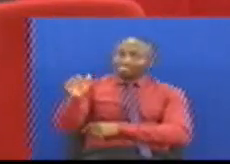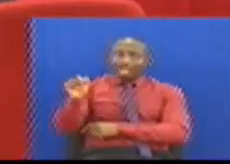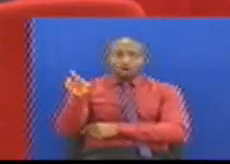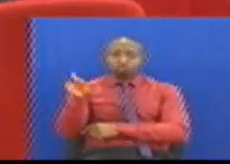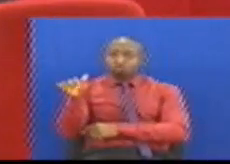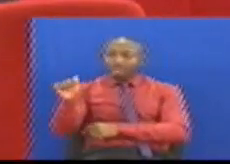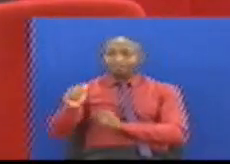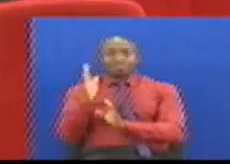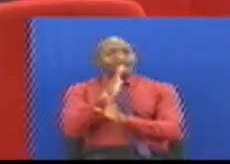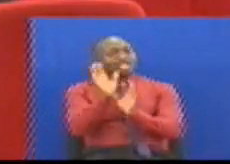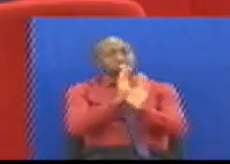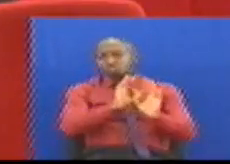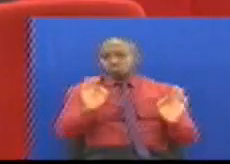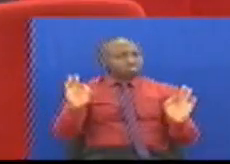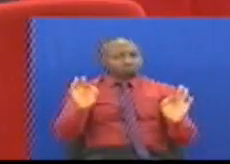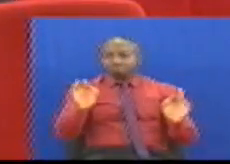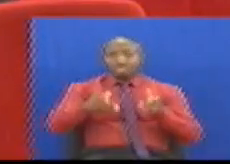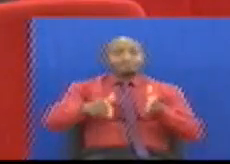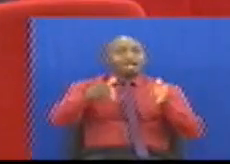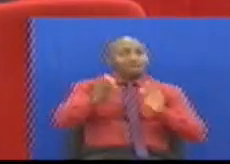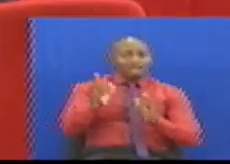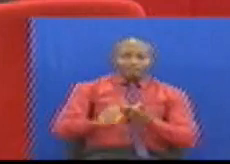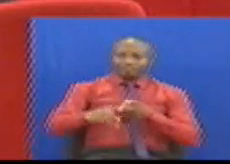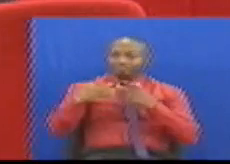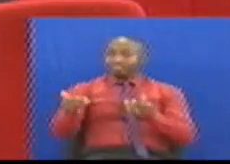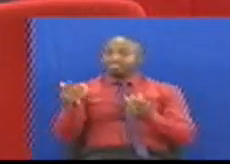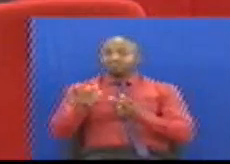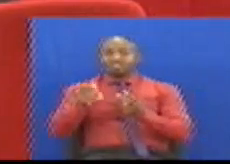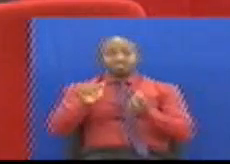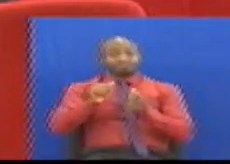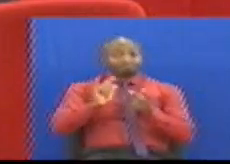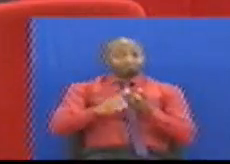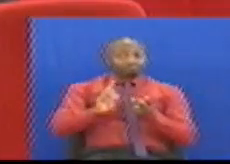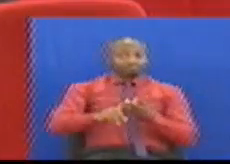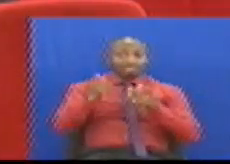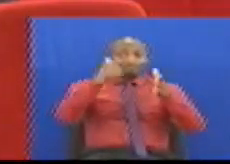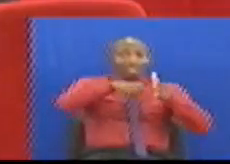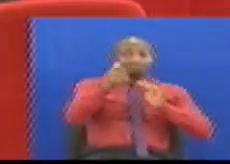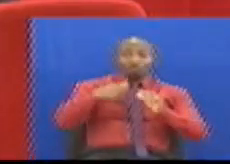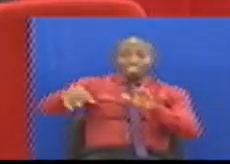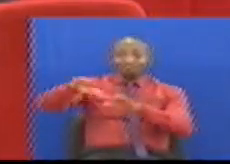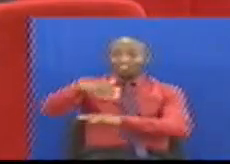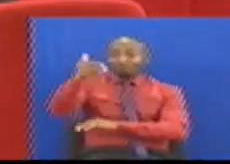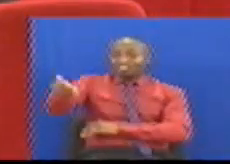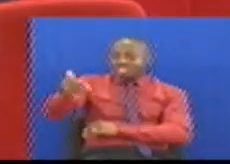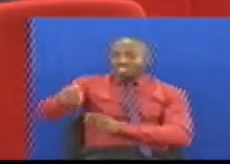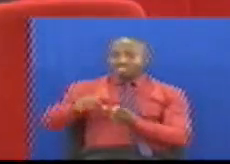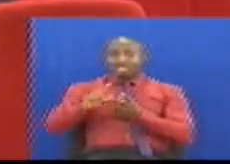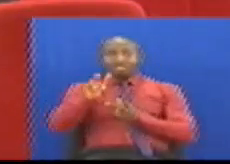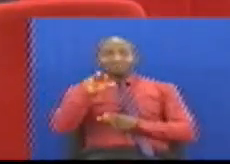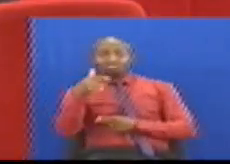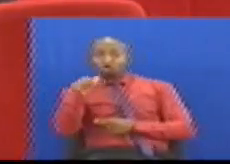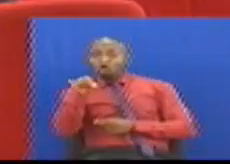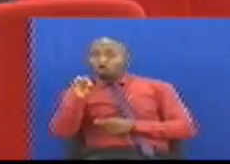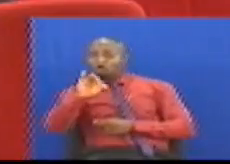hali si nzuri kwenye barabara zetu. Lakini Mheshimiwa mwenyekiti, jingine ambalo nishauri ni malipo ya wenye viti wa vijiji na vitongoji. Mheshimiwa